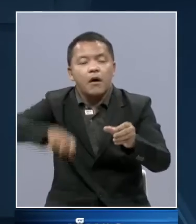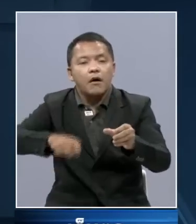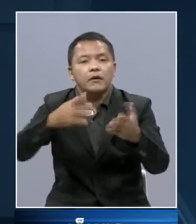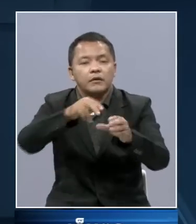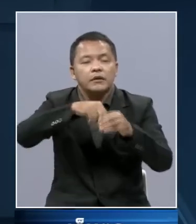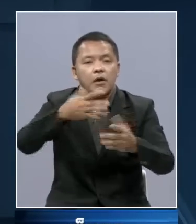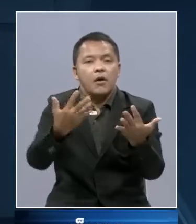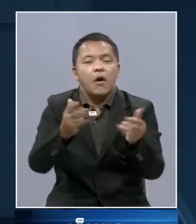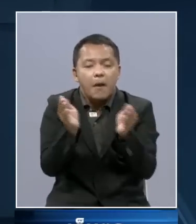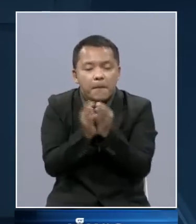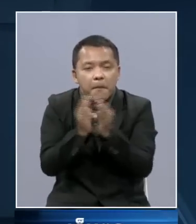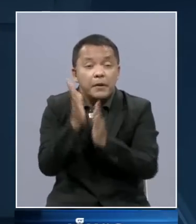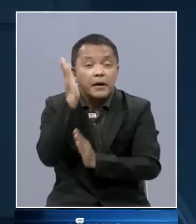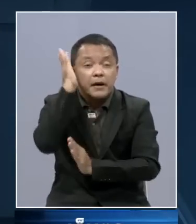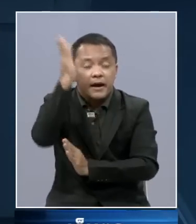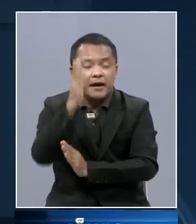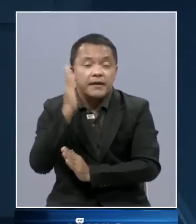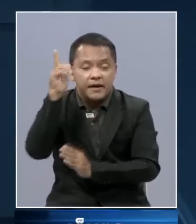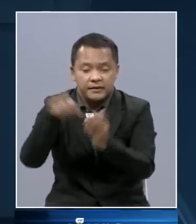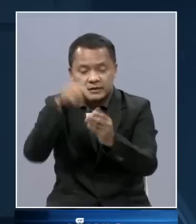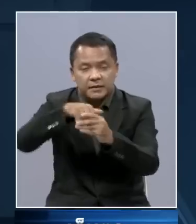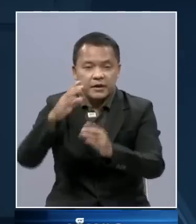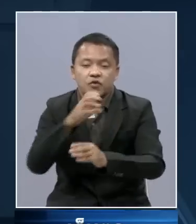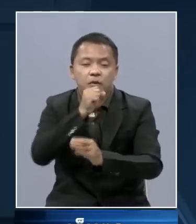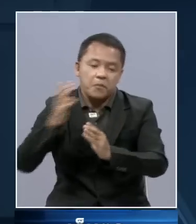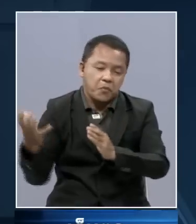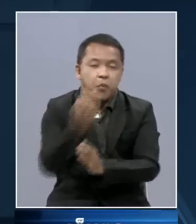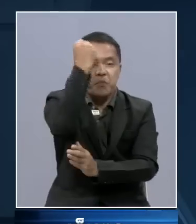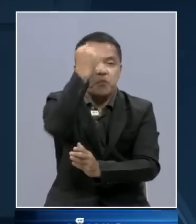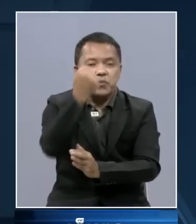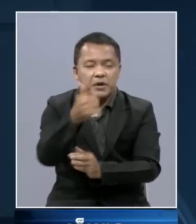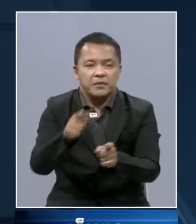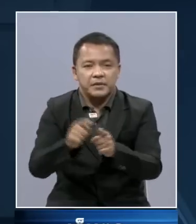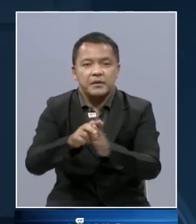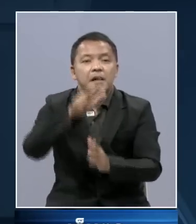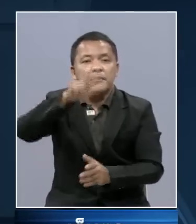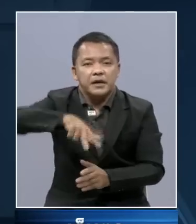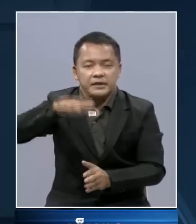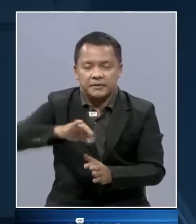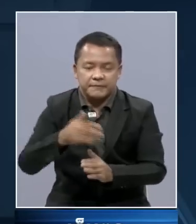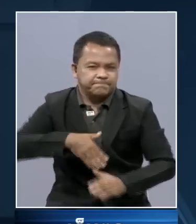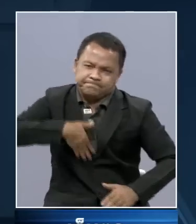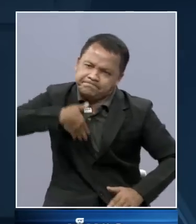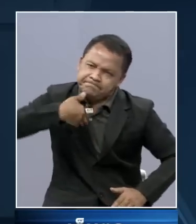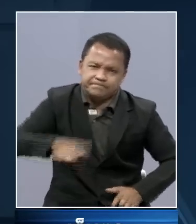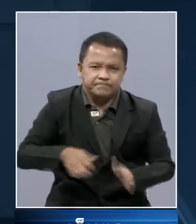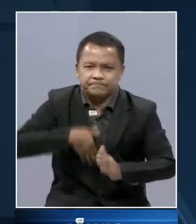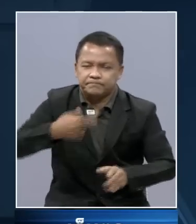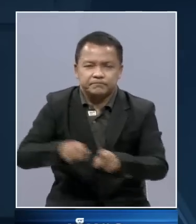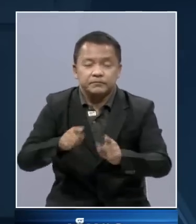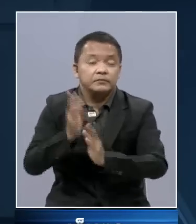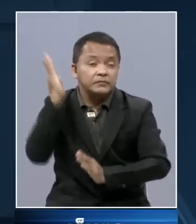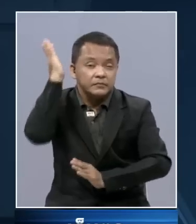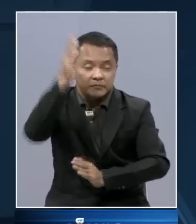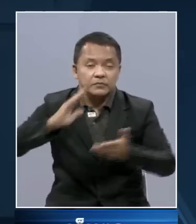วก็รอสะสมพลังเพื่อแลนด์สไลด์ในครั้งหน้าใหม ่แล้วผลก็คือถึงอย่างไรเพื่อไทยก็ไม่พอใจอยู่ดีนะครับหากร่วมกันต่อ